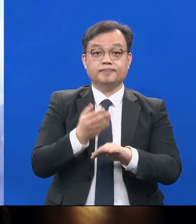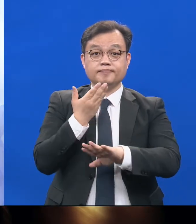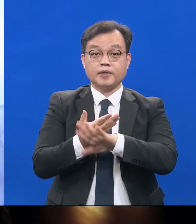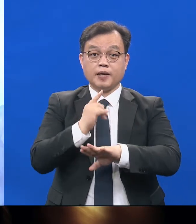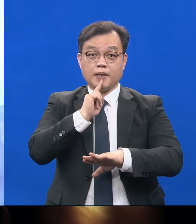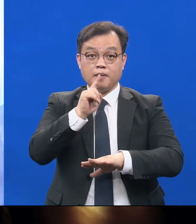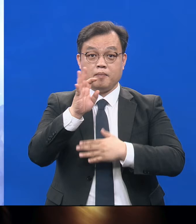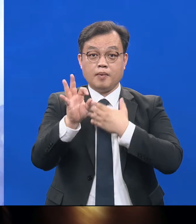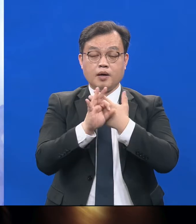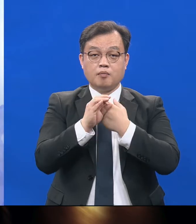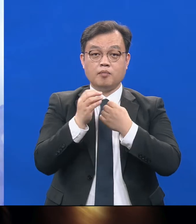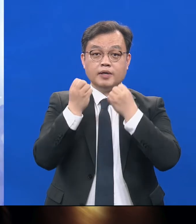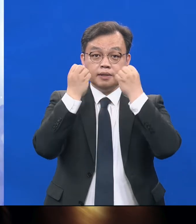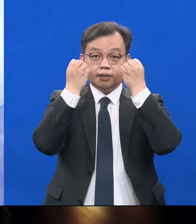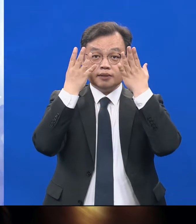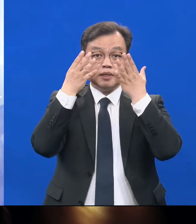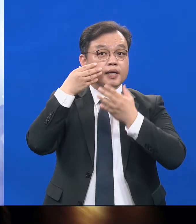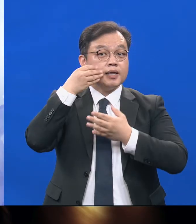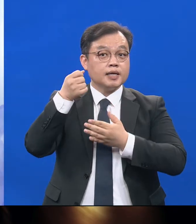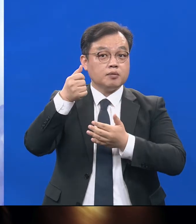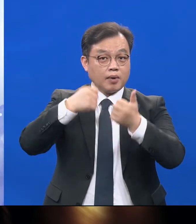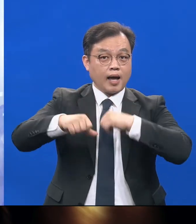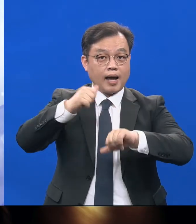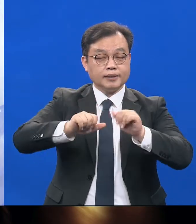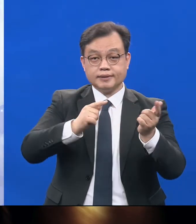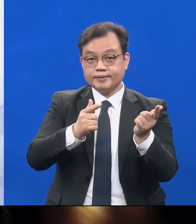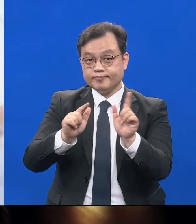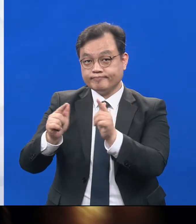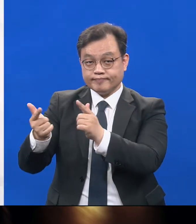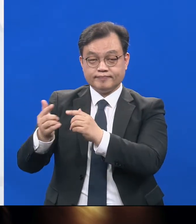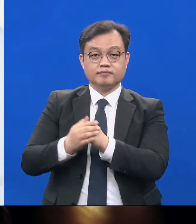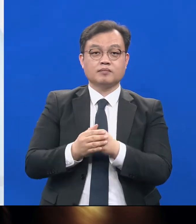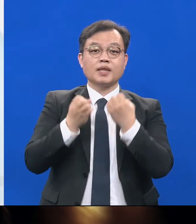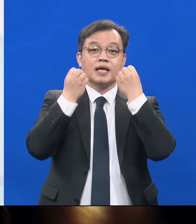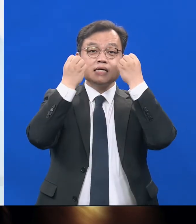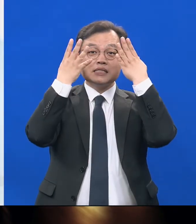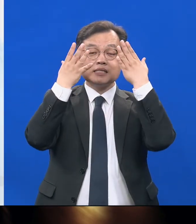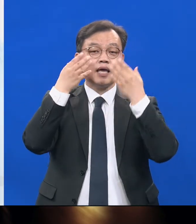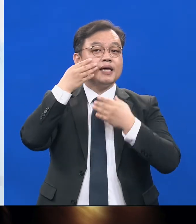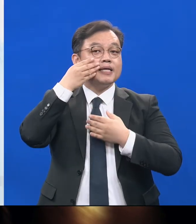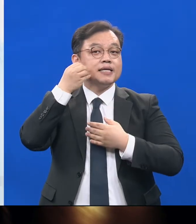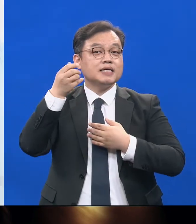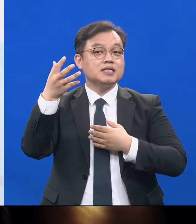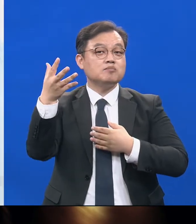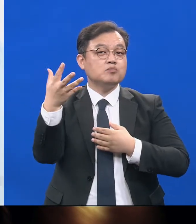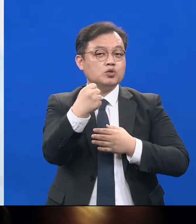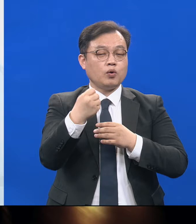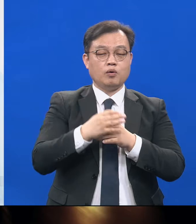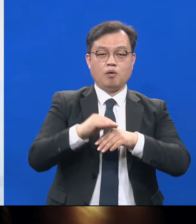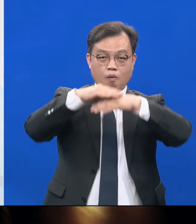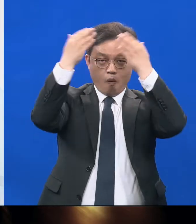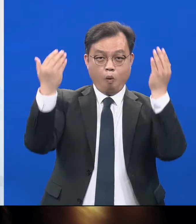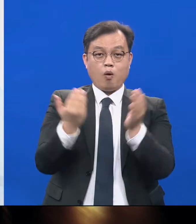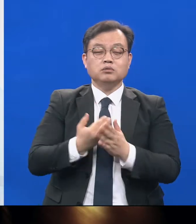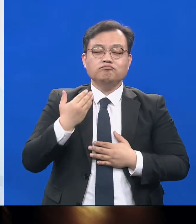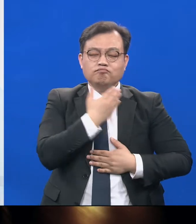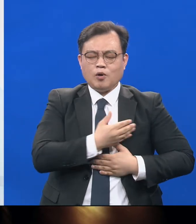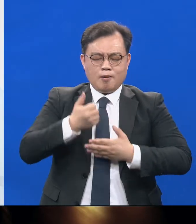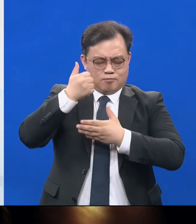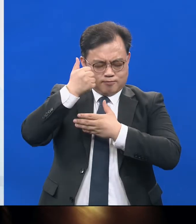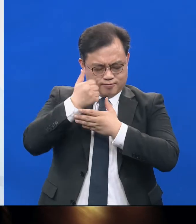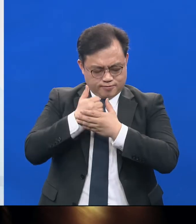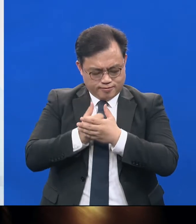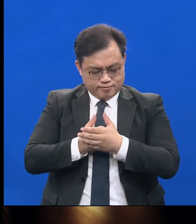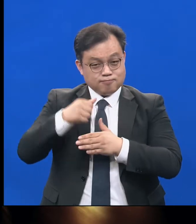기름의 아들들이다. 더 구체적으로 말하면 새 기름으로 온몸이 절여 있다는 그런